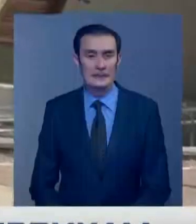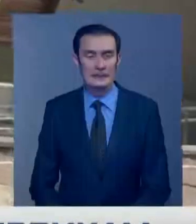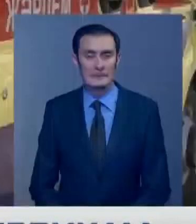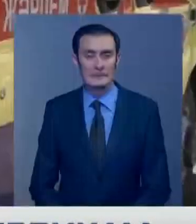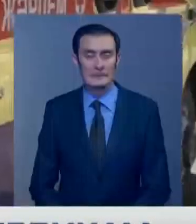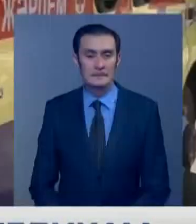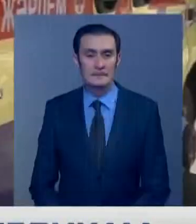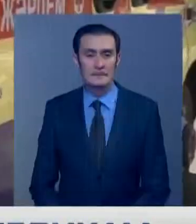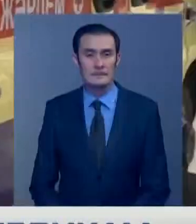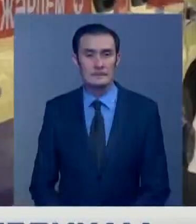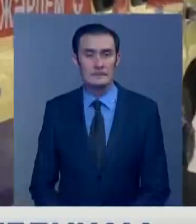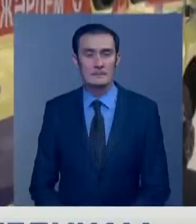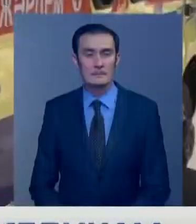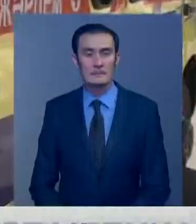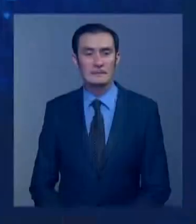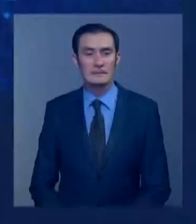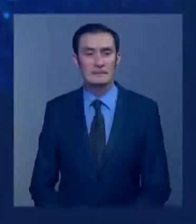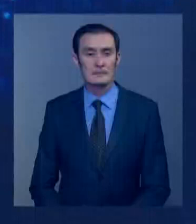Хабар, 24.